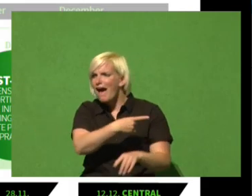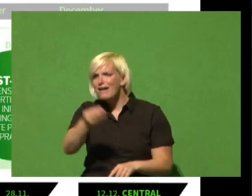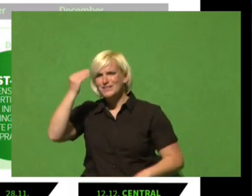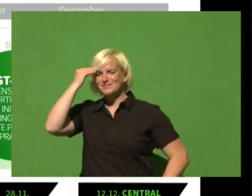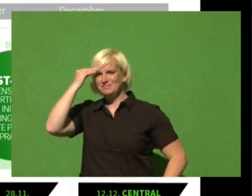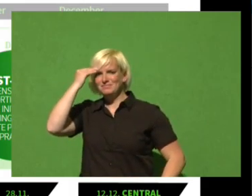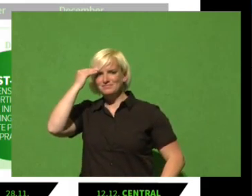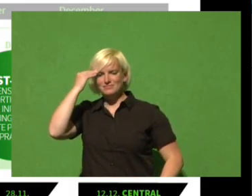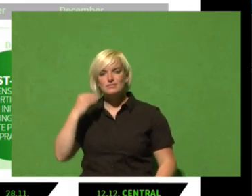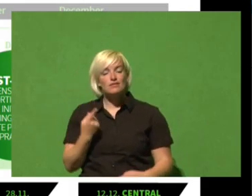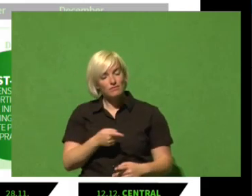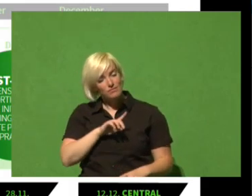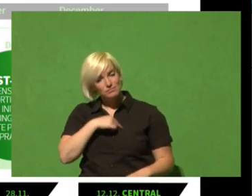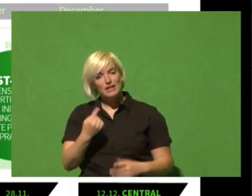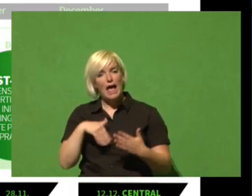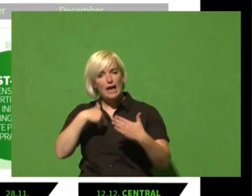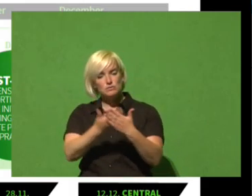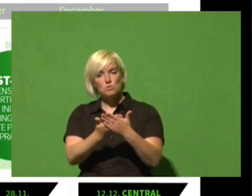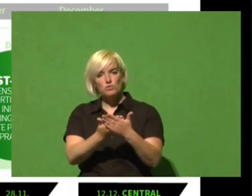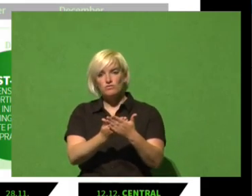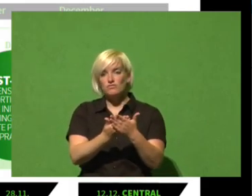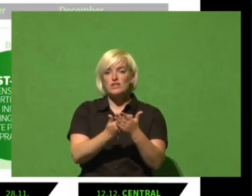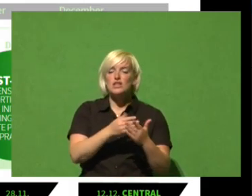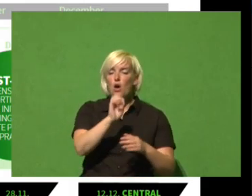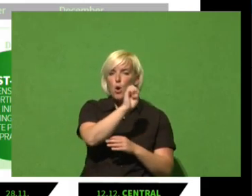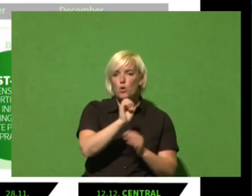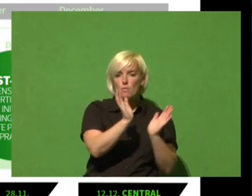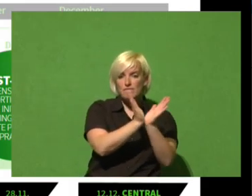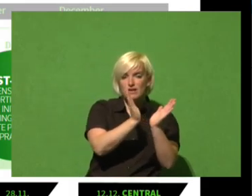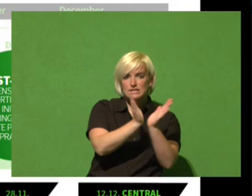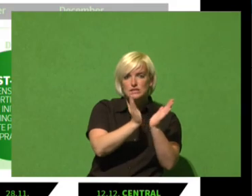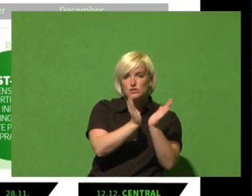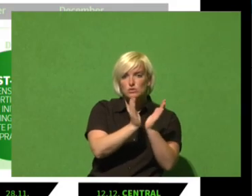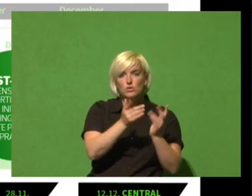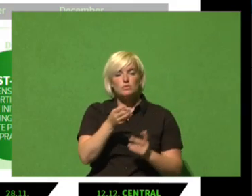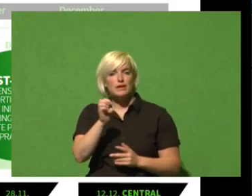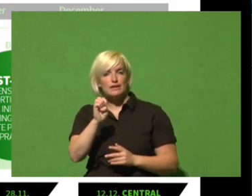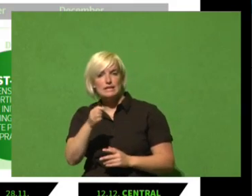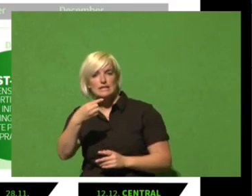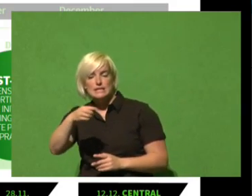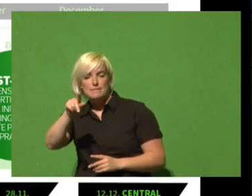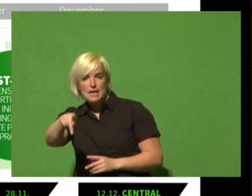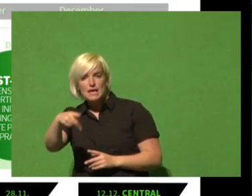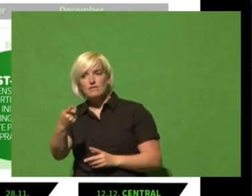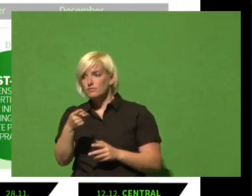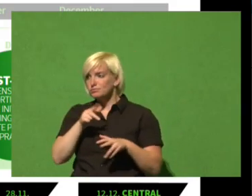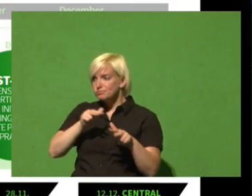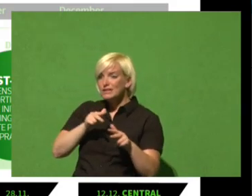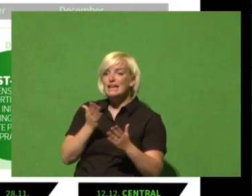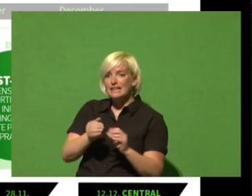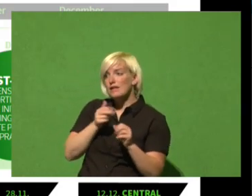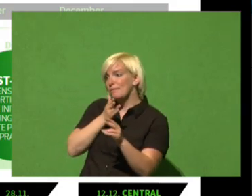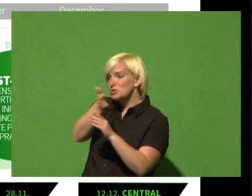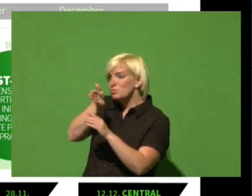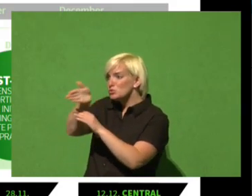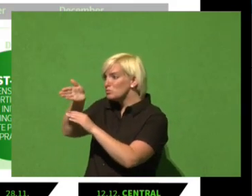bieten euch an, dass Leute aus der Europafraktion, auch aus anderen Ländern, über die EGP organisiert, zu euch in die Kreisverbände